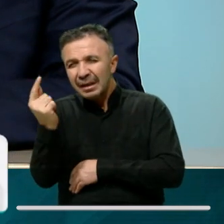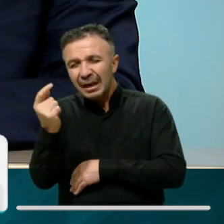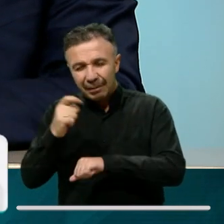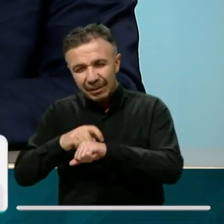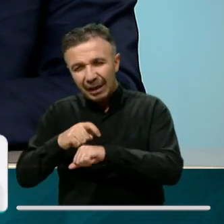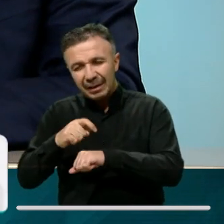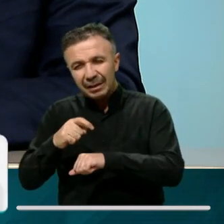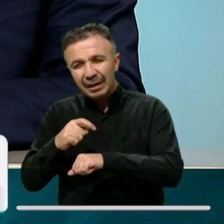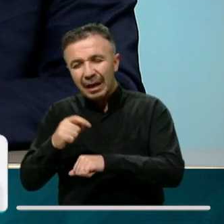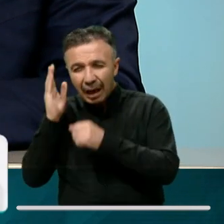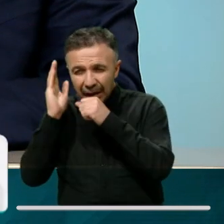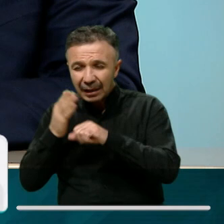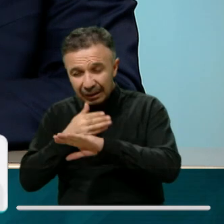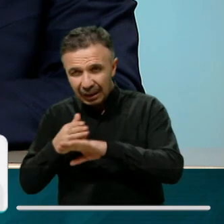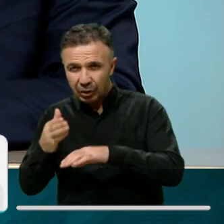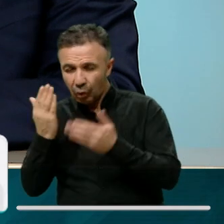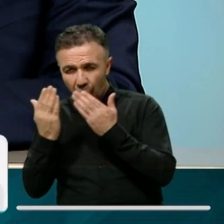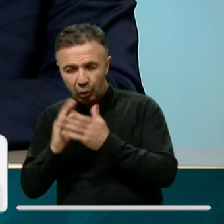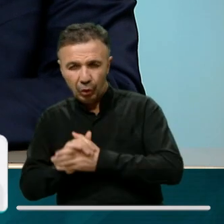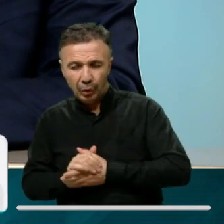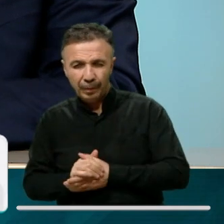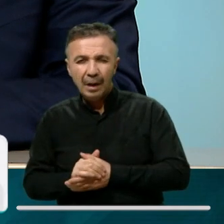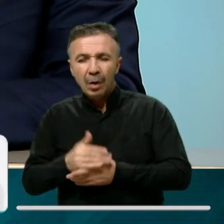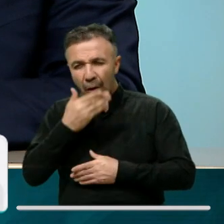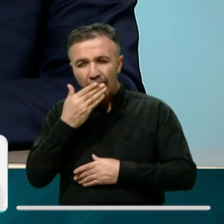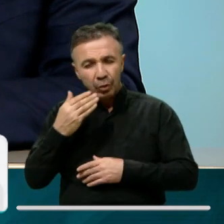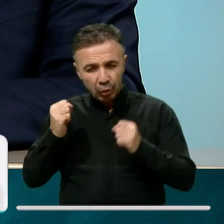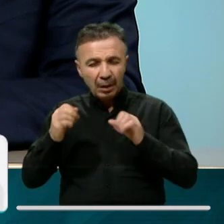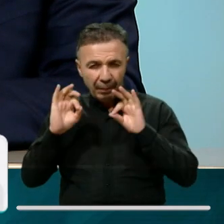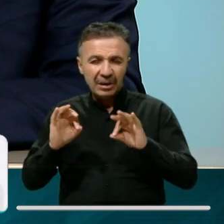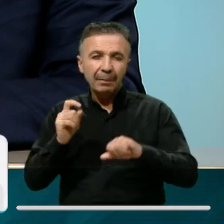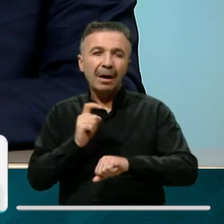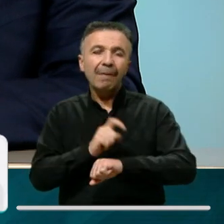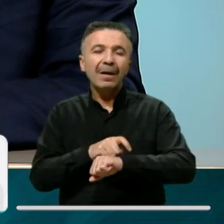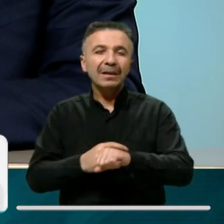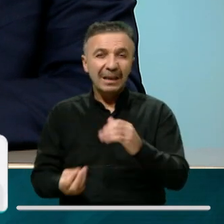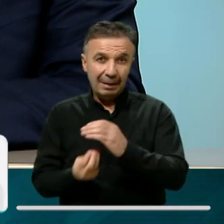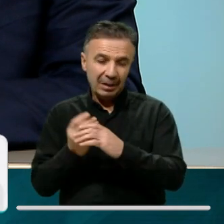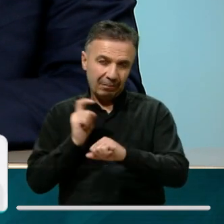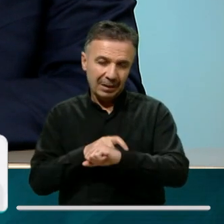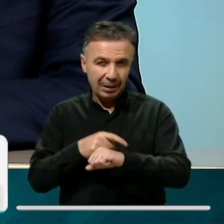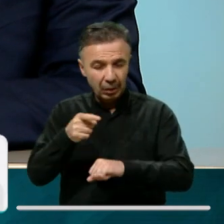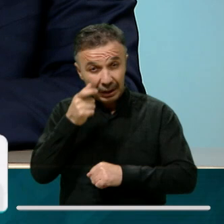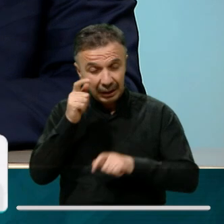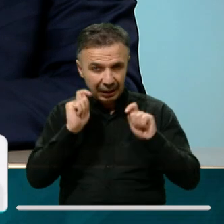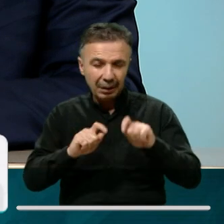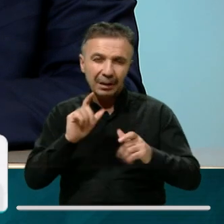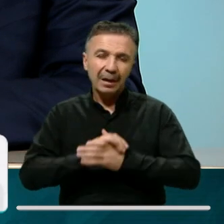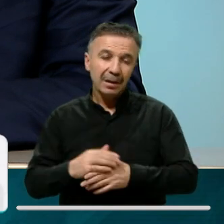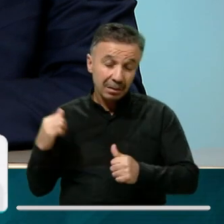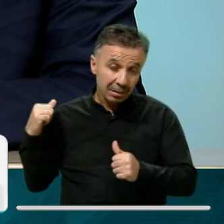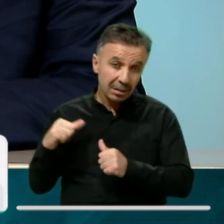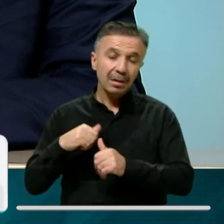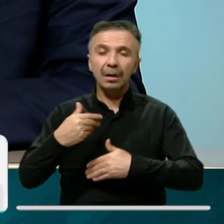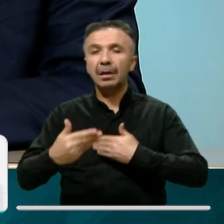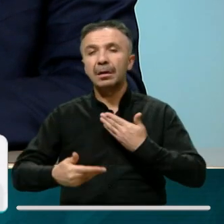yanlış yapıyorlardı. Oruca evet. Başlama vakti imsak vakti yani, değil mi? Evet. Yani buna çok dikkat etmeleri gerekiyor. Bir kere daha